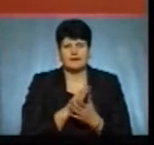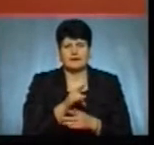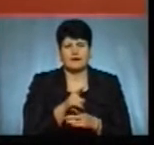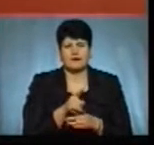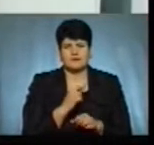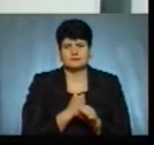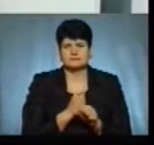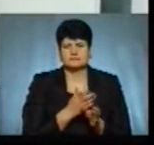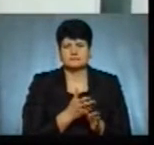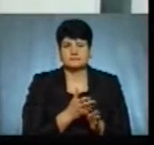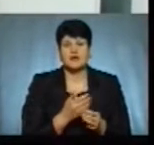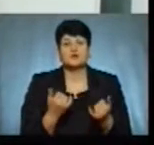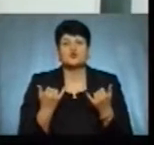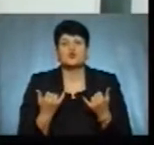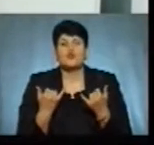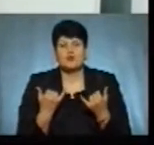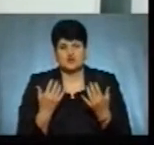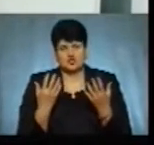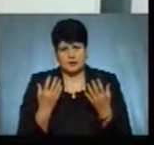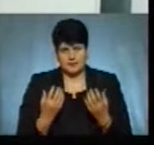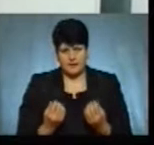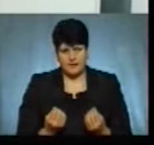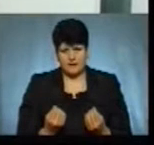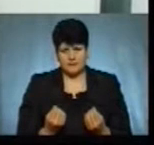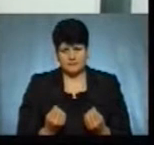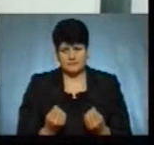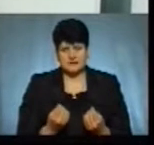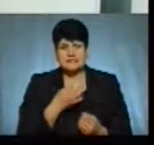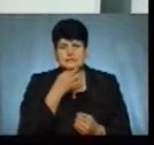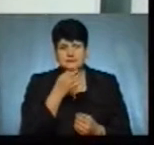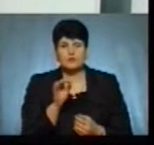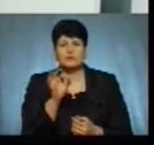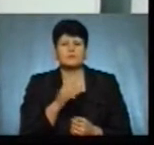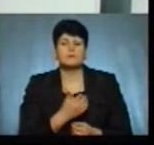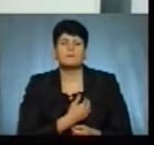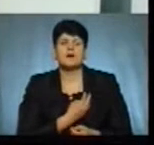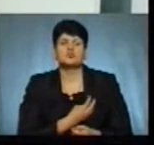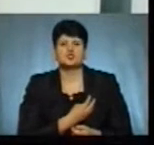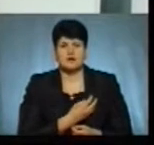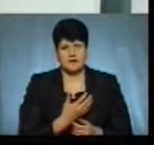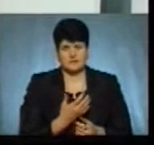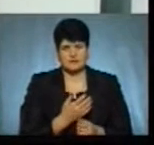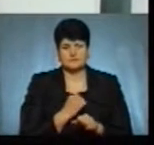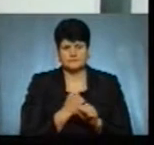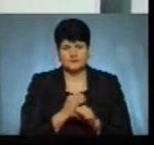функція? На сьогоднішній день заявили про бажання застосувати